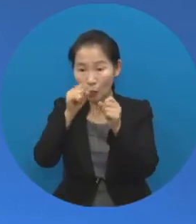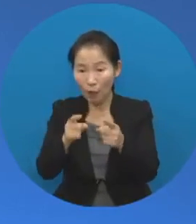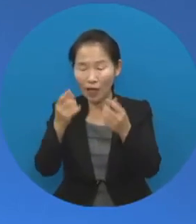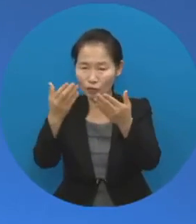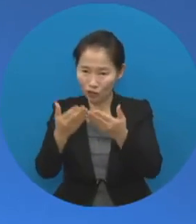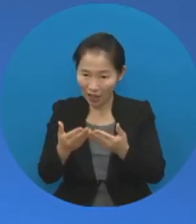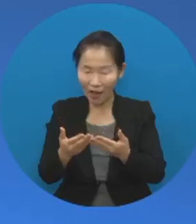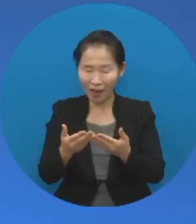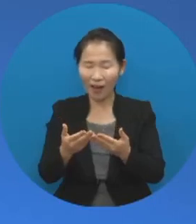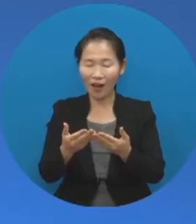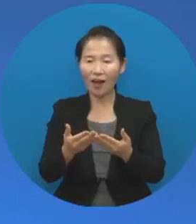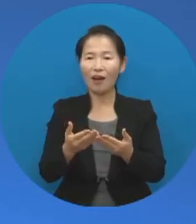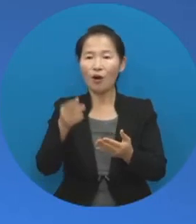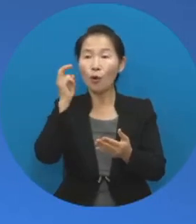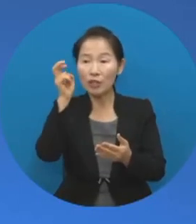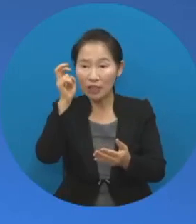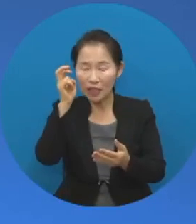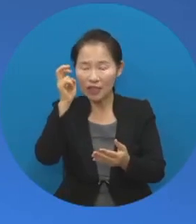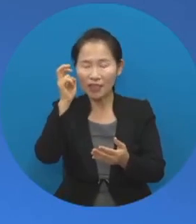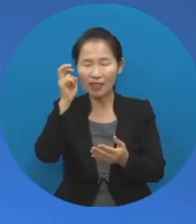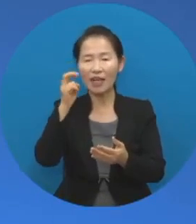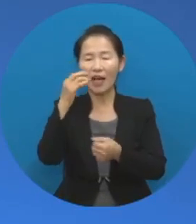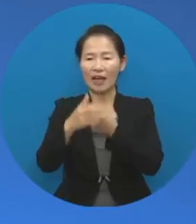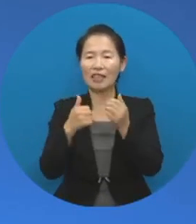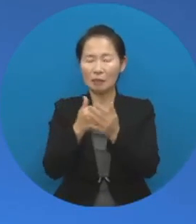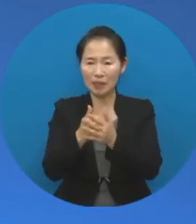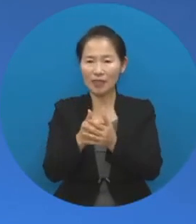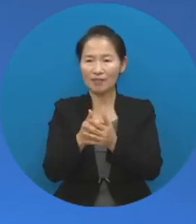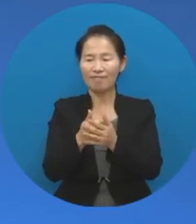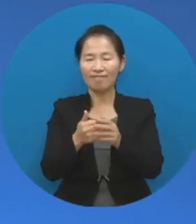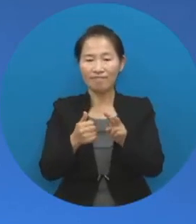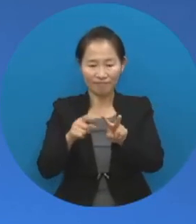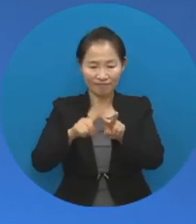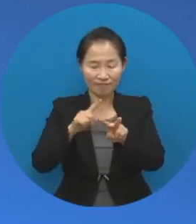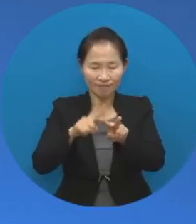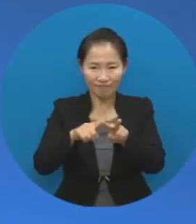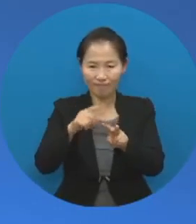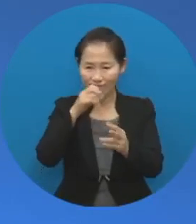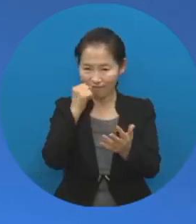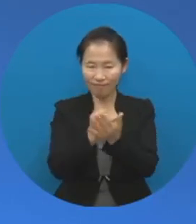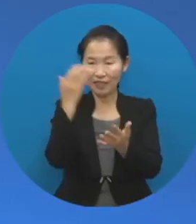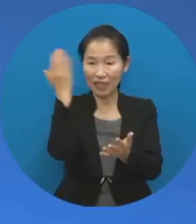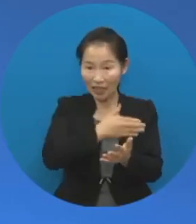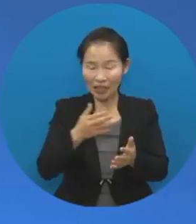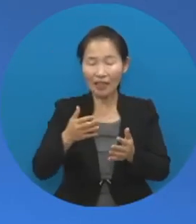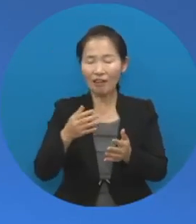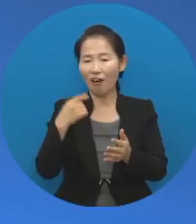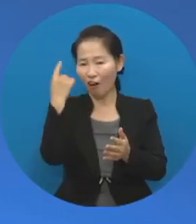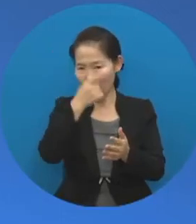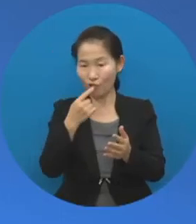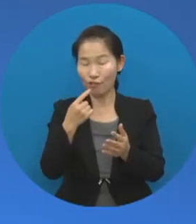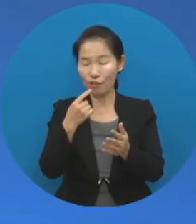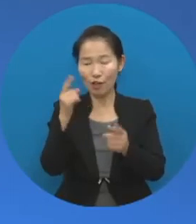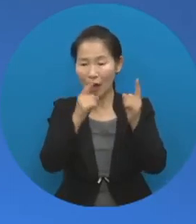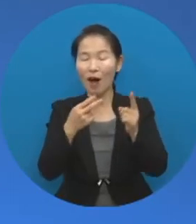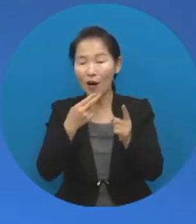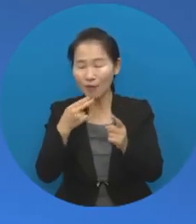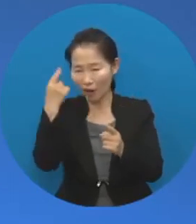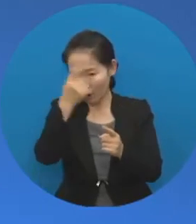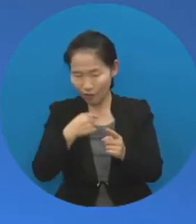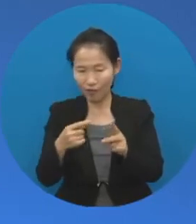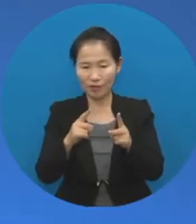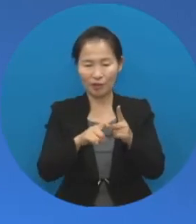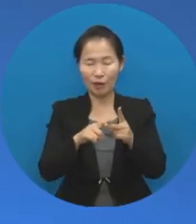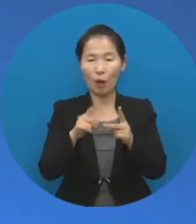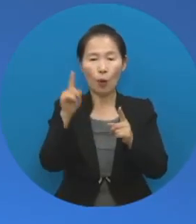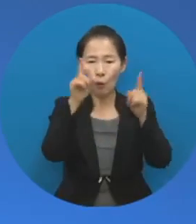길이 있어. 하나의 길은 다치지 않은 너무 예쁜 얼굴이고 한 길은 화상 입은 얼굴이야. 그런데